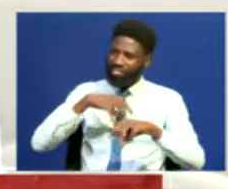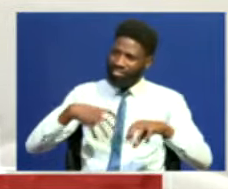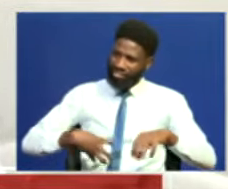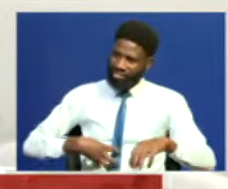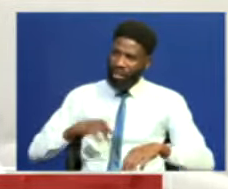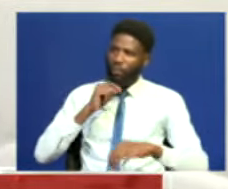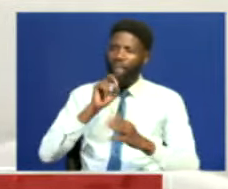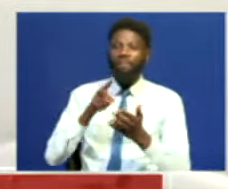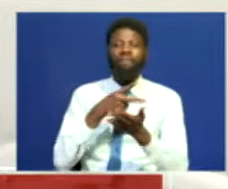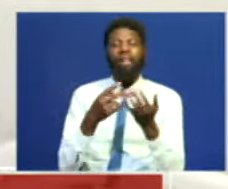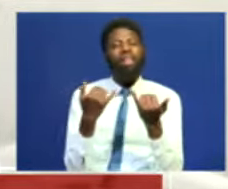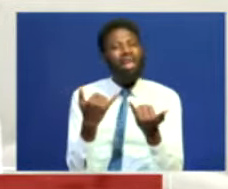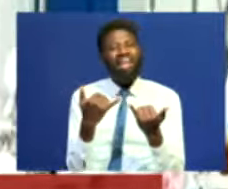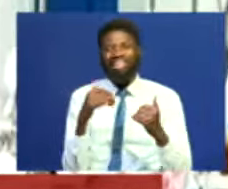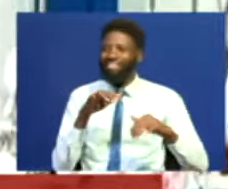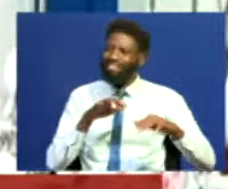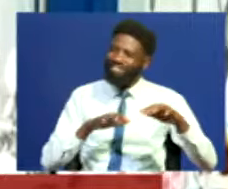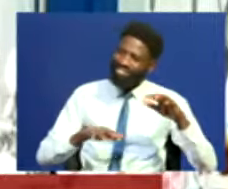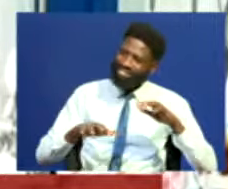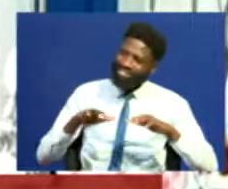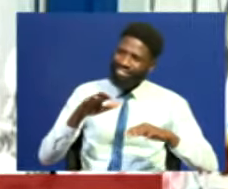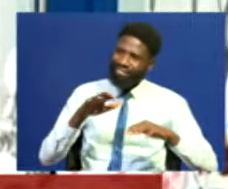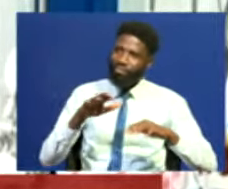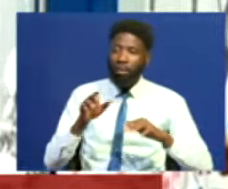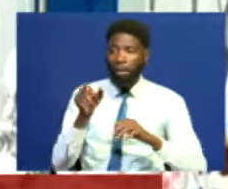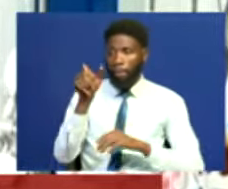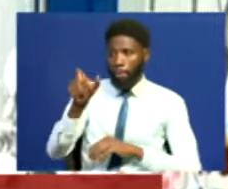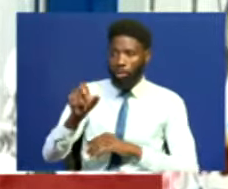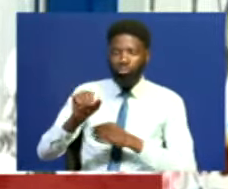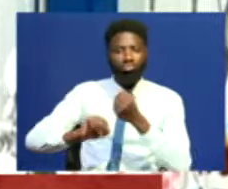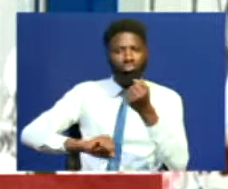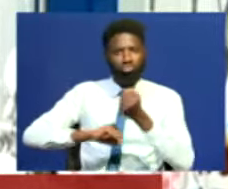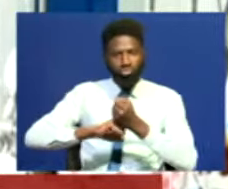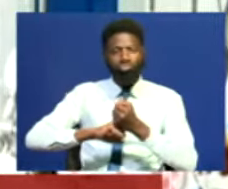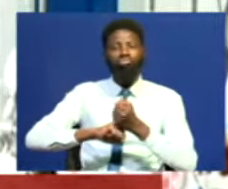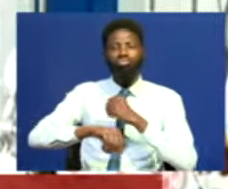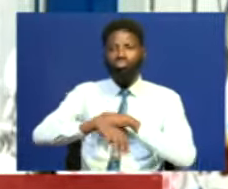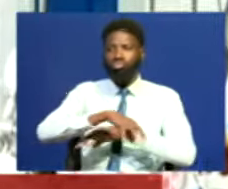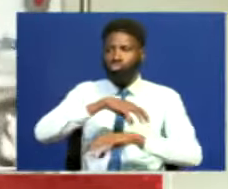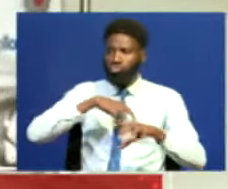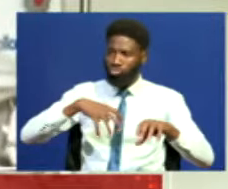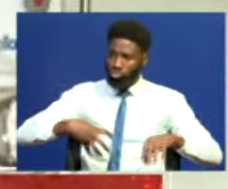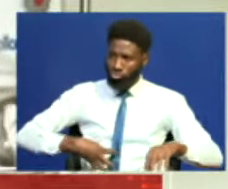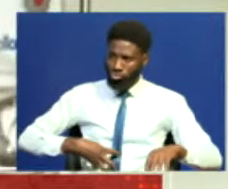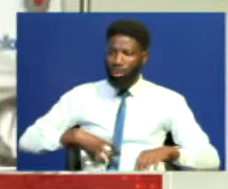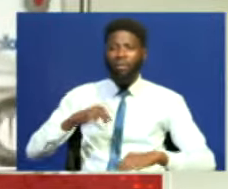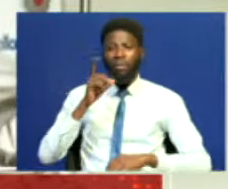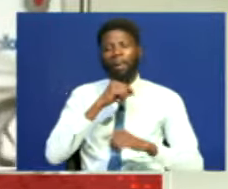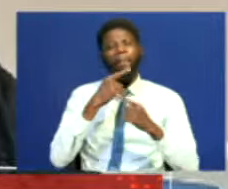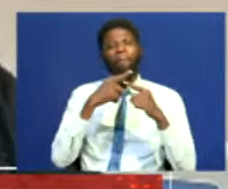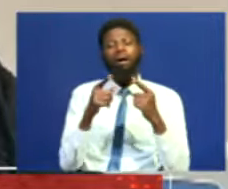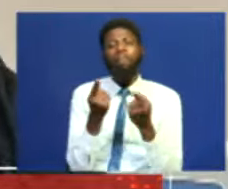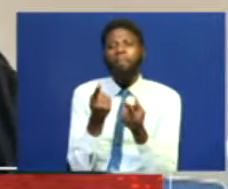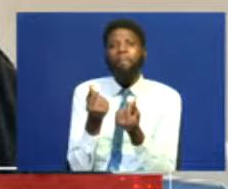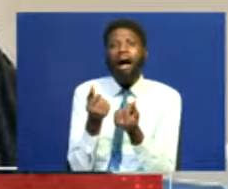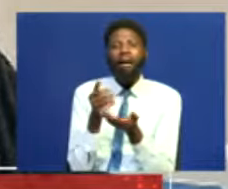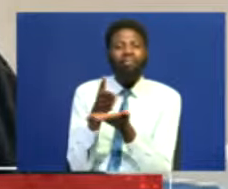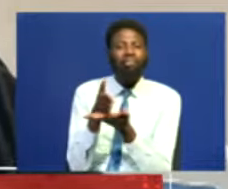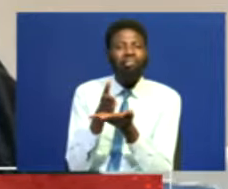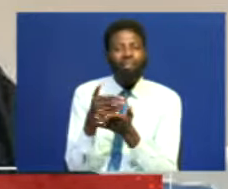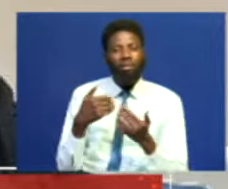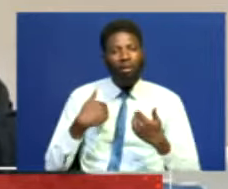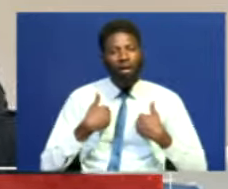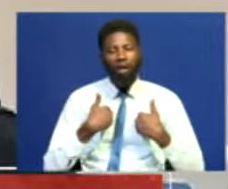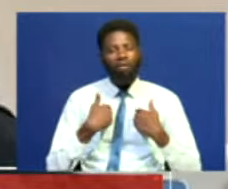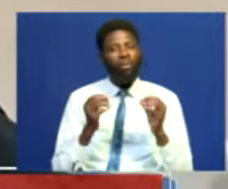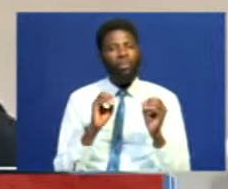kwenye mtanziko. Fyona amepata mtu wa kumpa figo, lakini hana fedha ya kugharimu kupachikwa figo hiyo. I missed